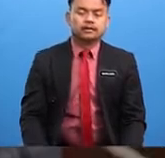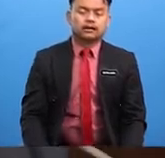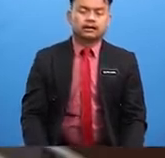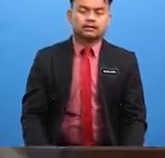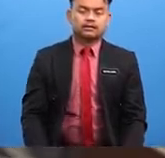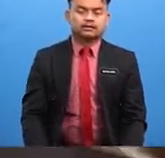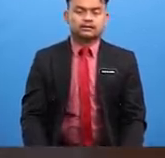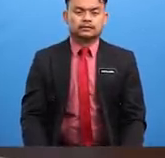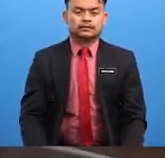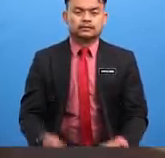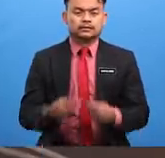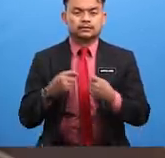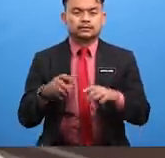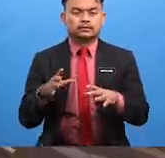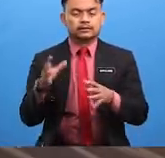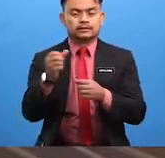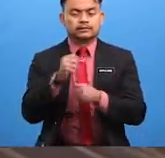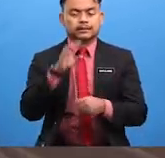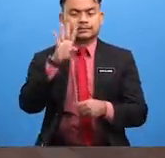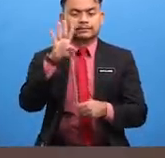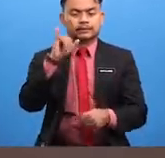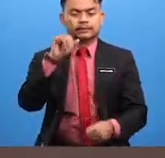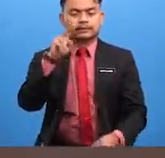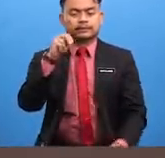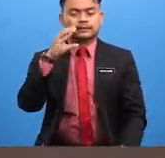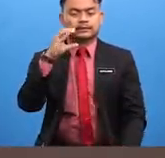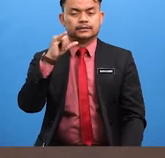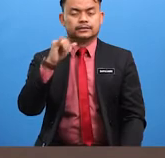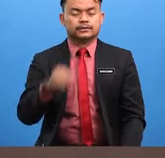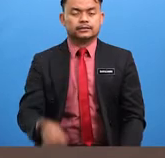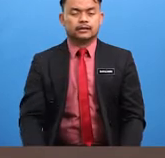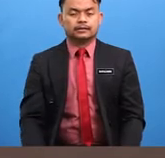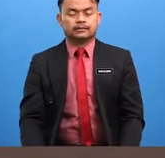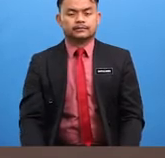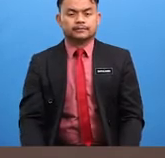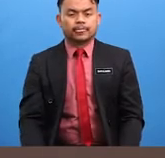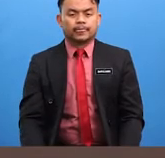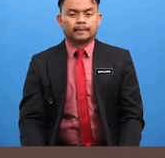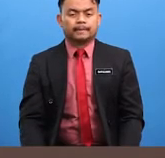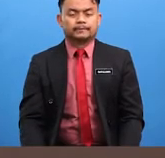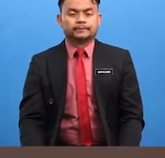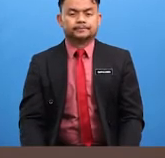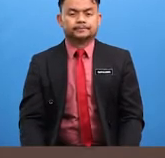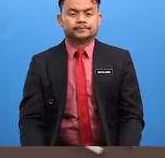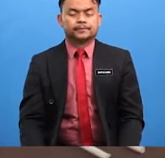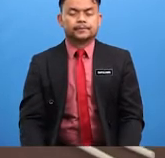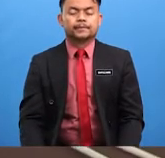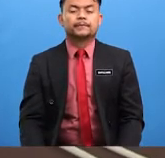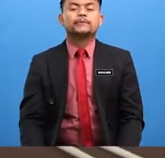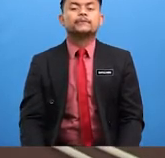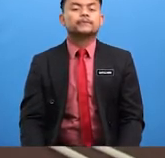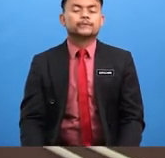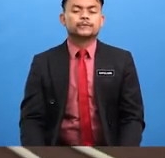Setelah mencapai ukuran 4 inci, kemudian buat anyaman pintal 2 sebanyak 1 kali pusingan.